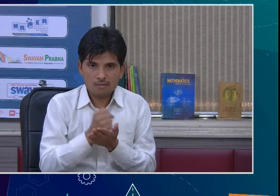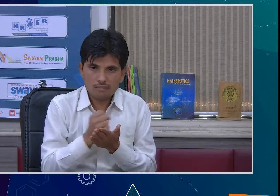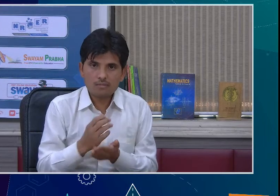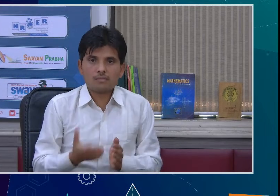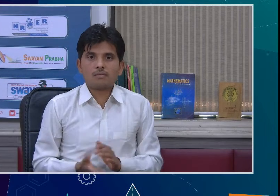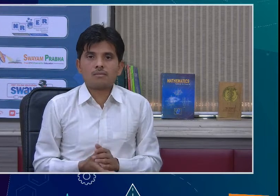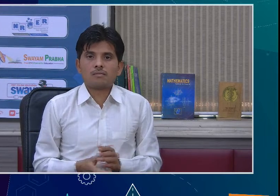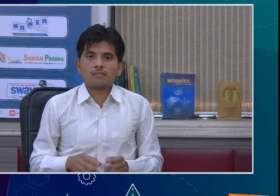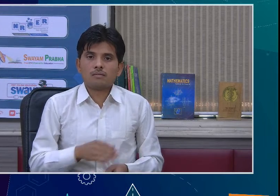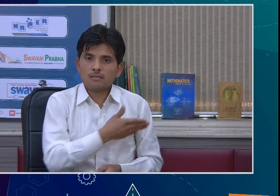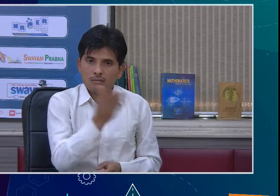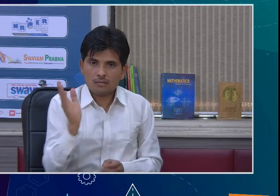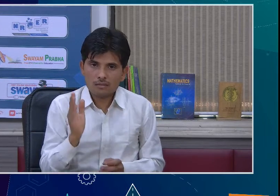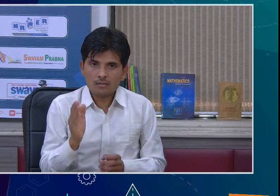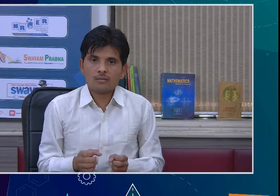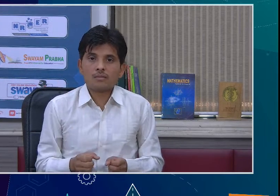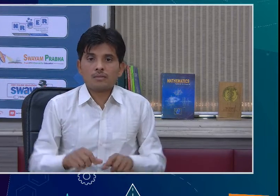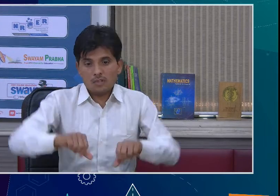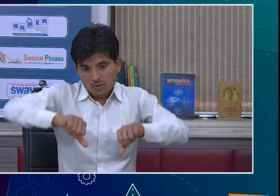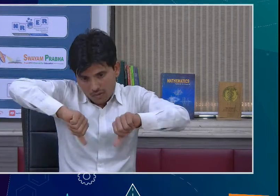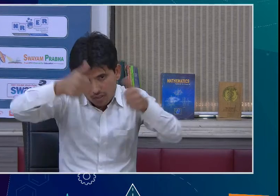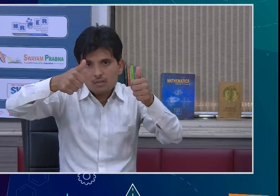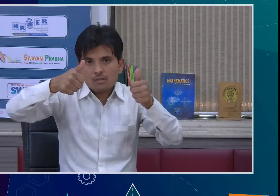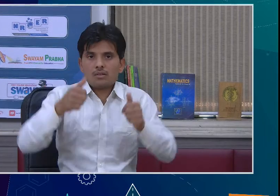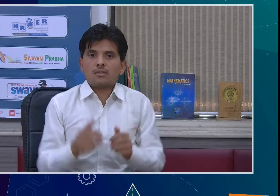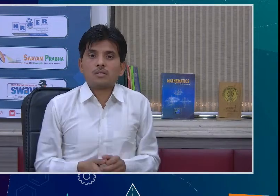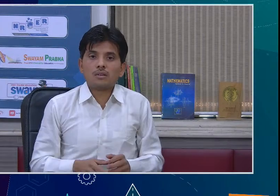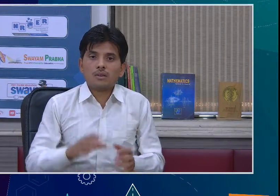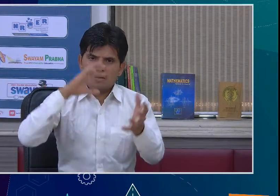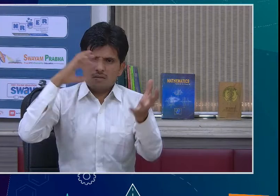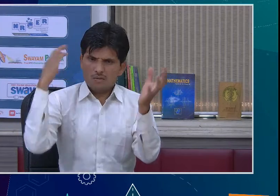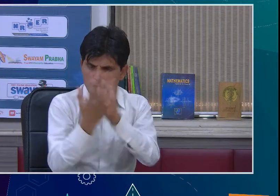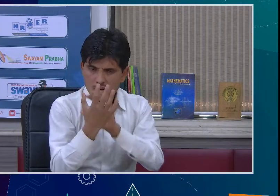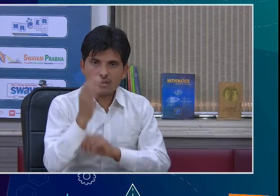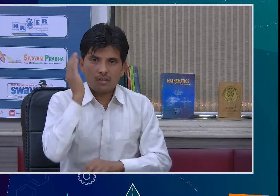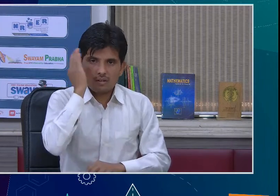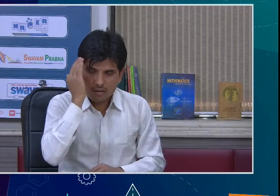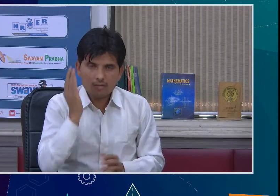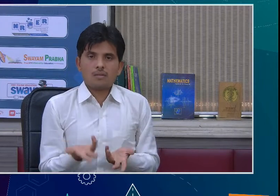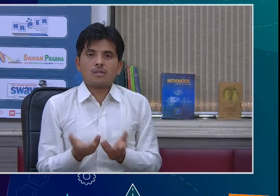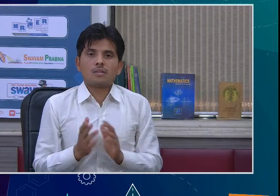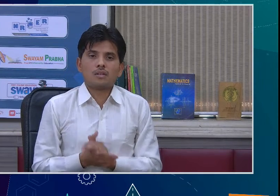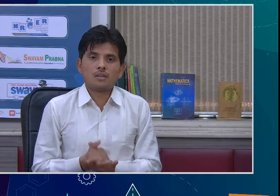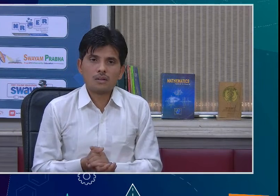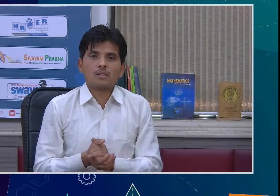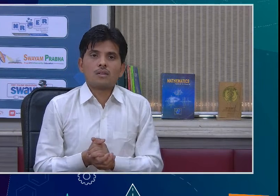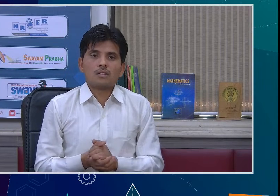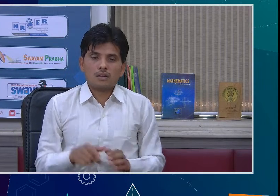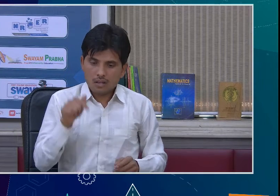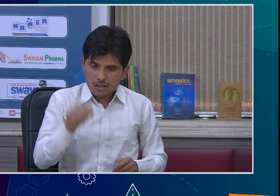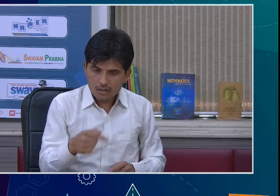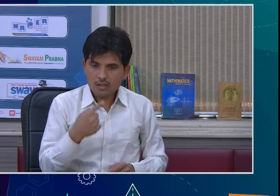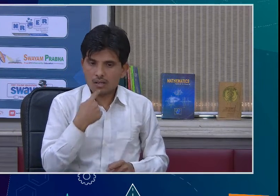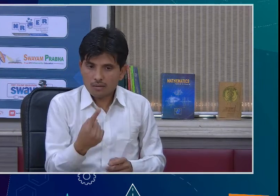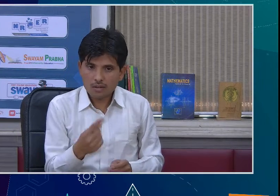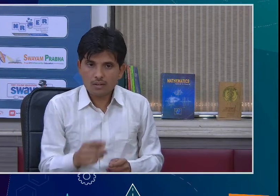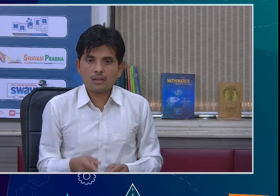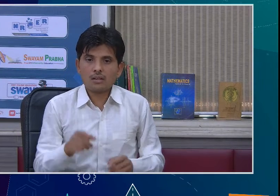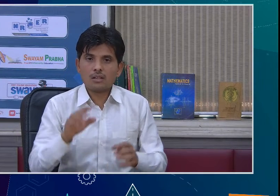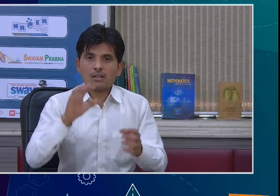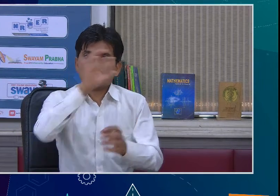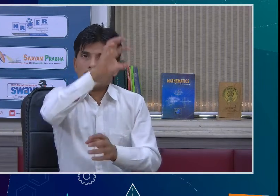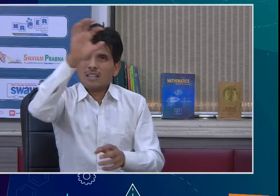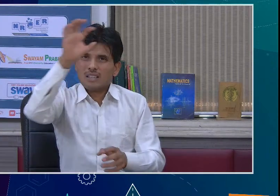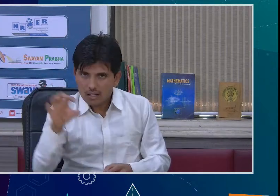हम काफी हद तक सक्सेसफुल भी हुए हैं इस ब्रह्मांड के बारे में जानने। जी मैम, आपने यहाँ पर ग्रह का जिक्र किया।